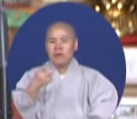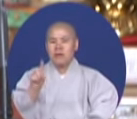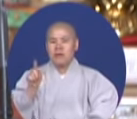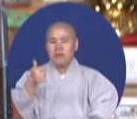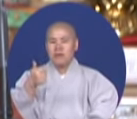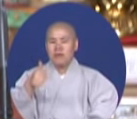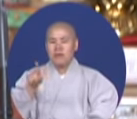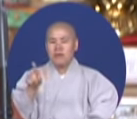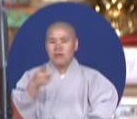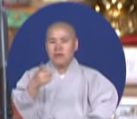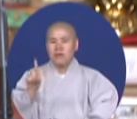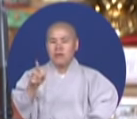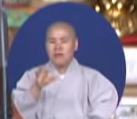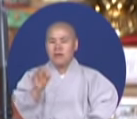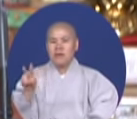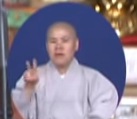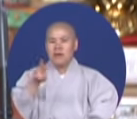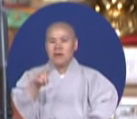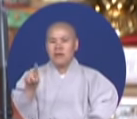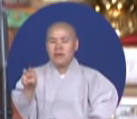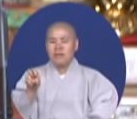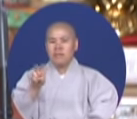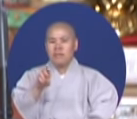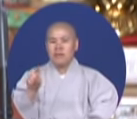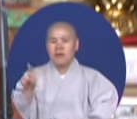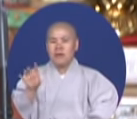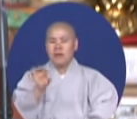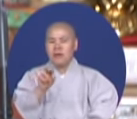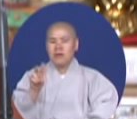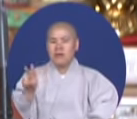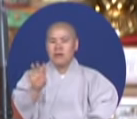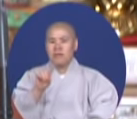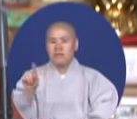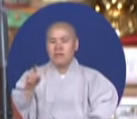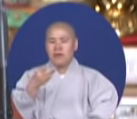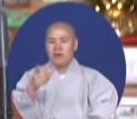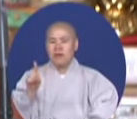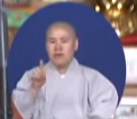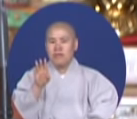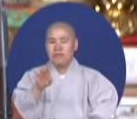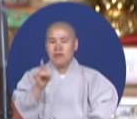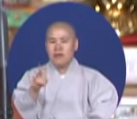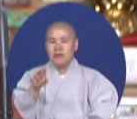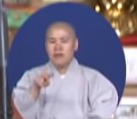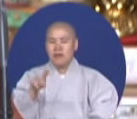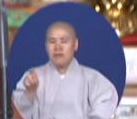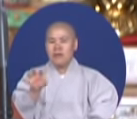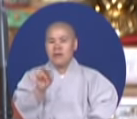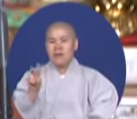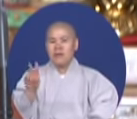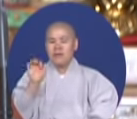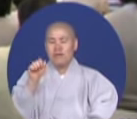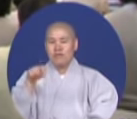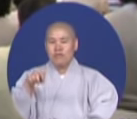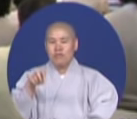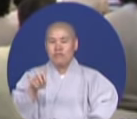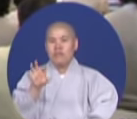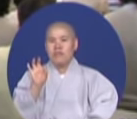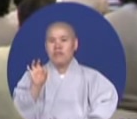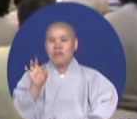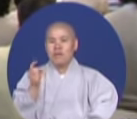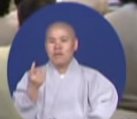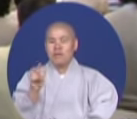옴바라누아로 다가다야 삼마야 바라베 사야